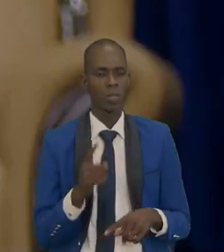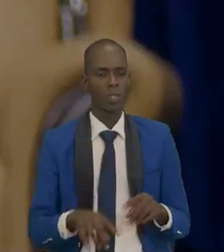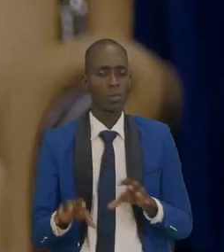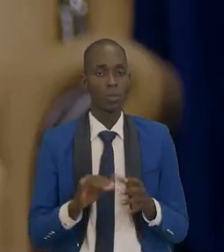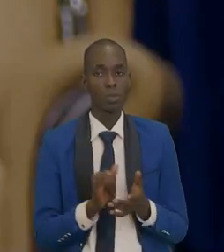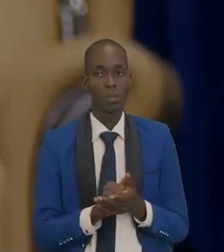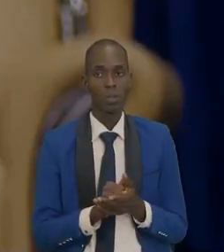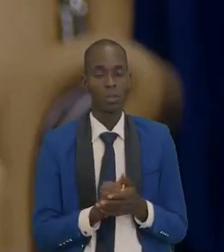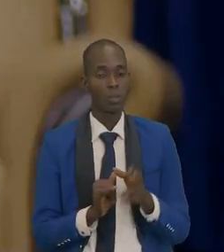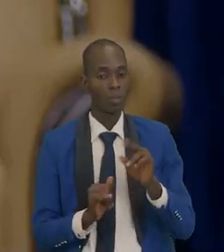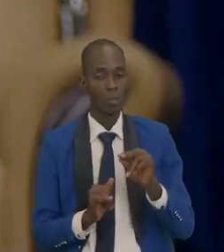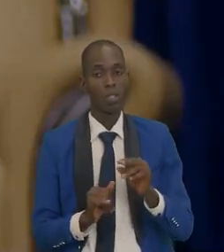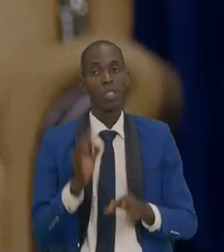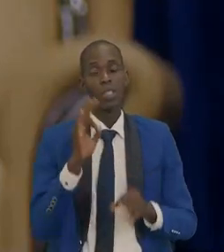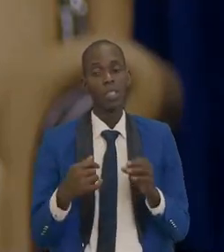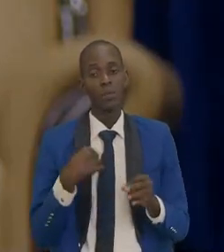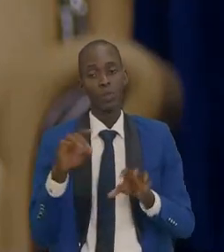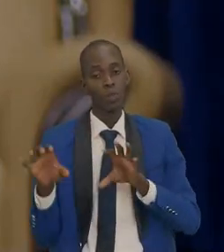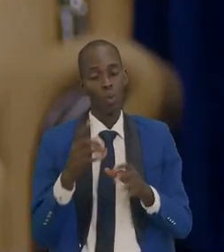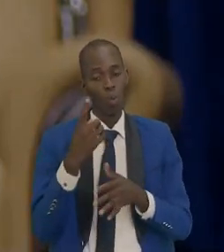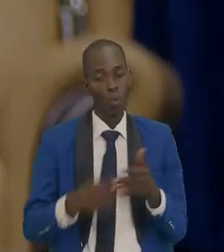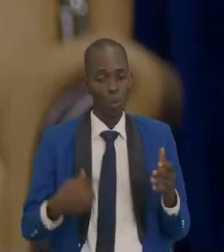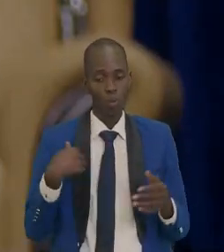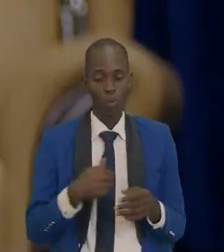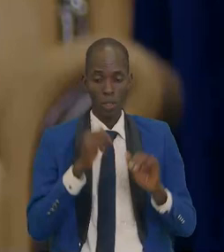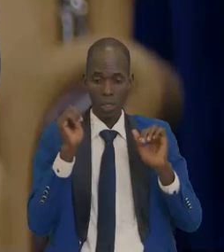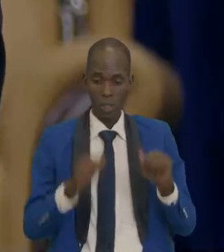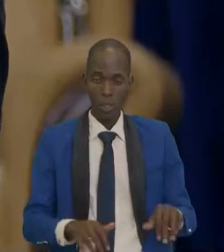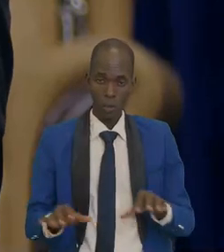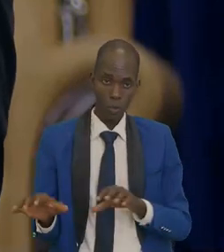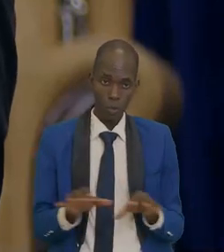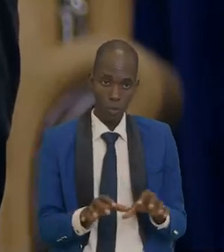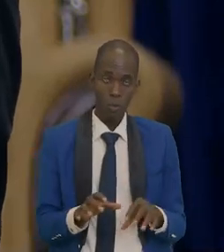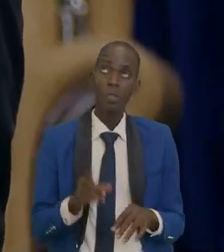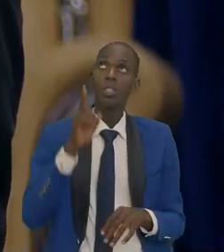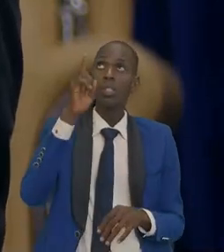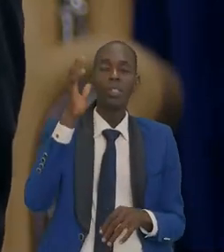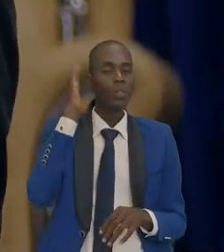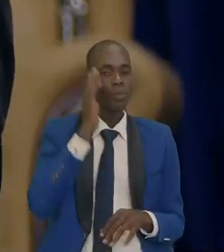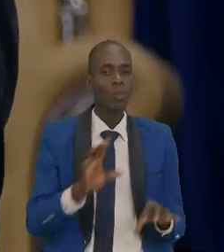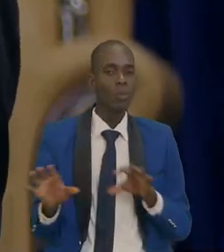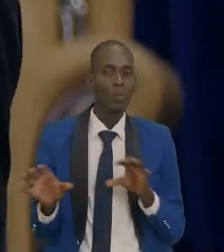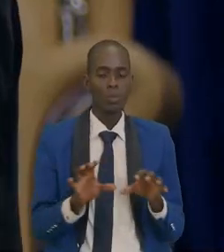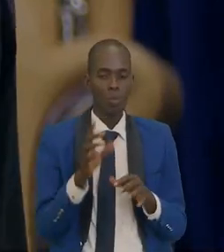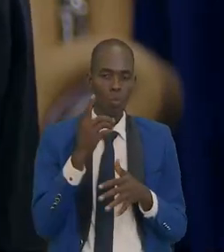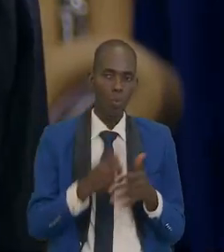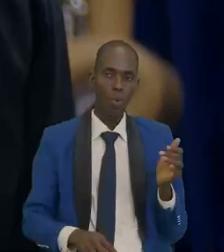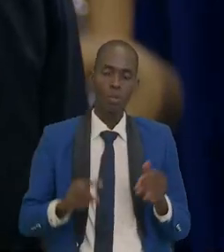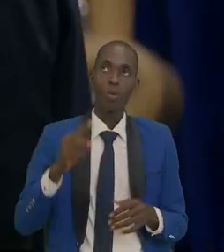Quand nous faisons ce que nous pouvons faire, lui fera ce que lui seul peut